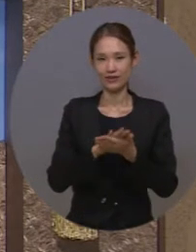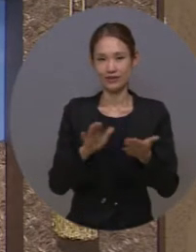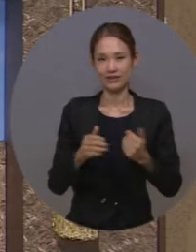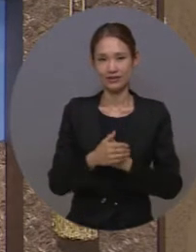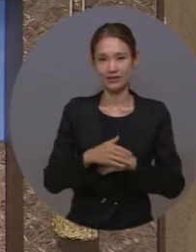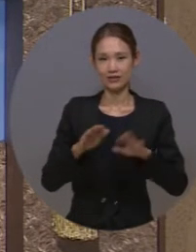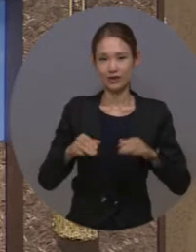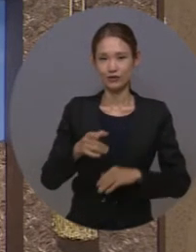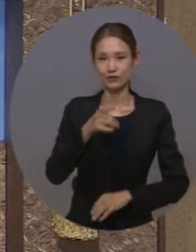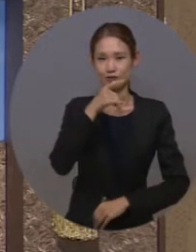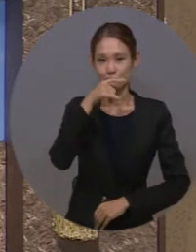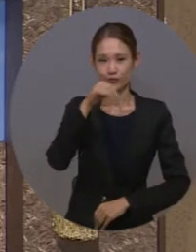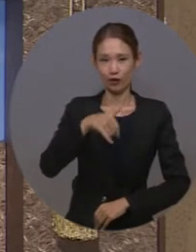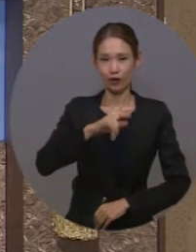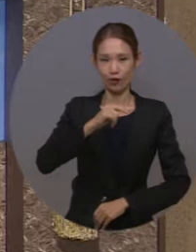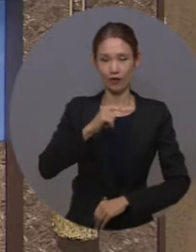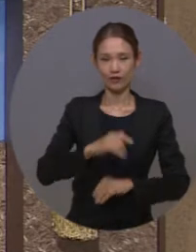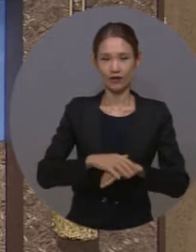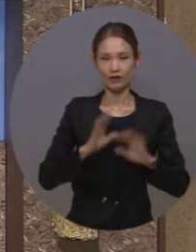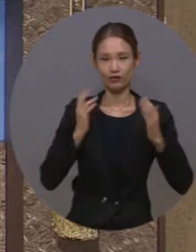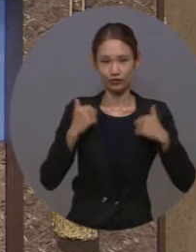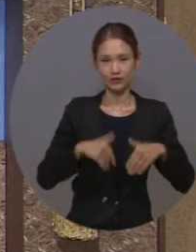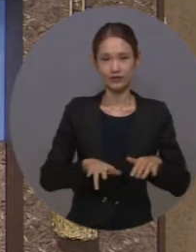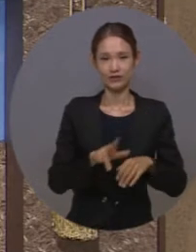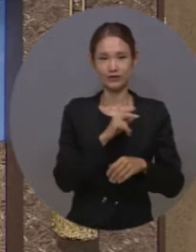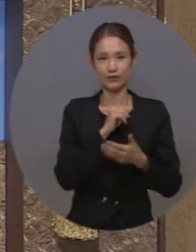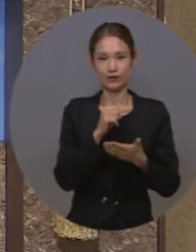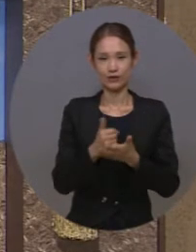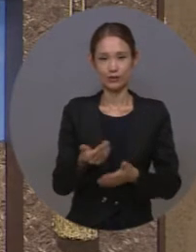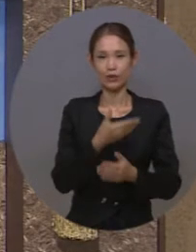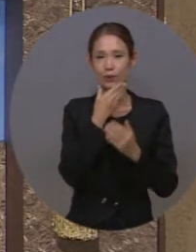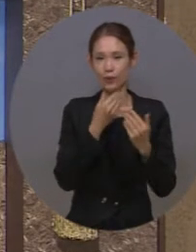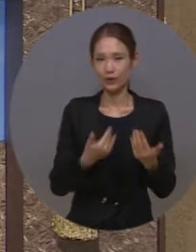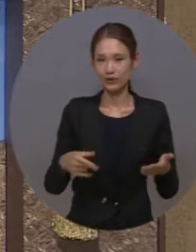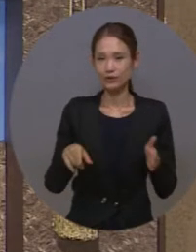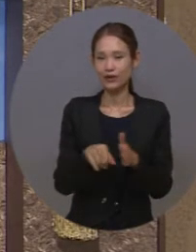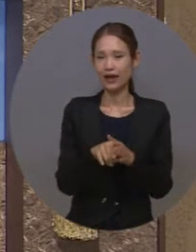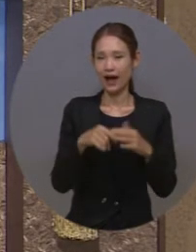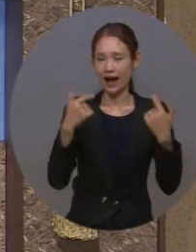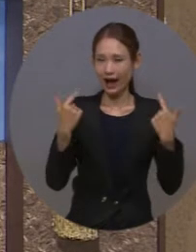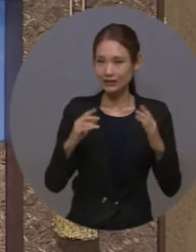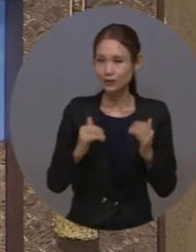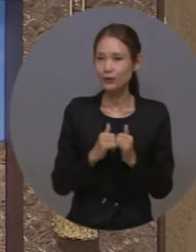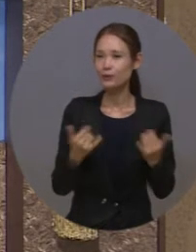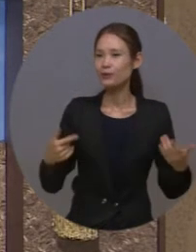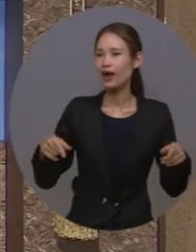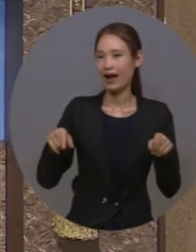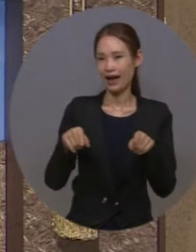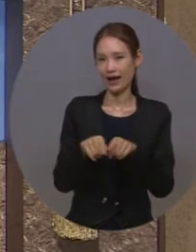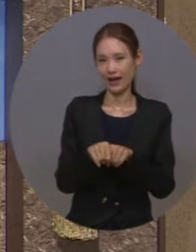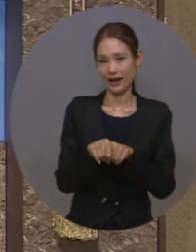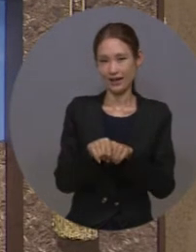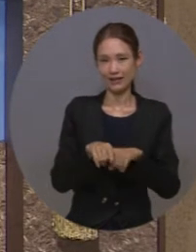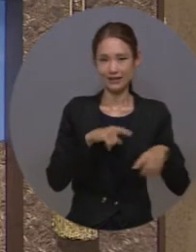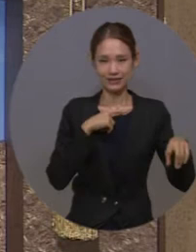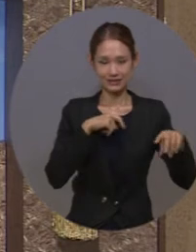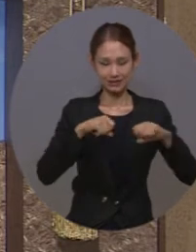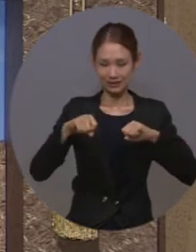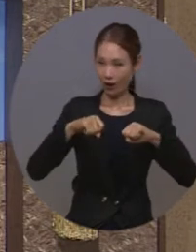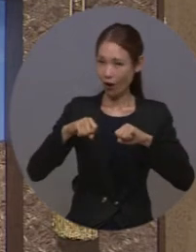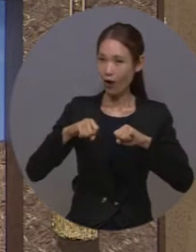건선 출신 도의원으로서 여러분의 복지를 위해서 항상 도민과 함께 도정의정 활동을 하고